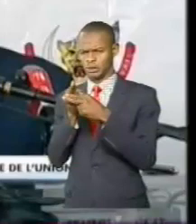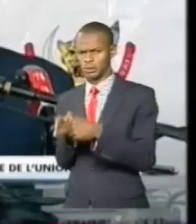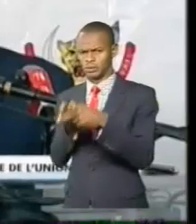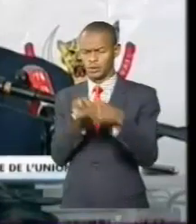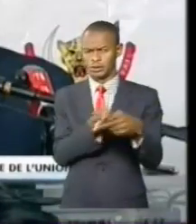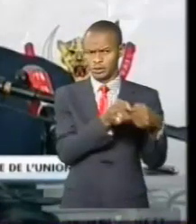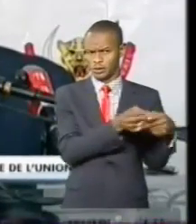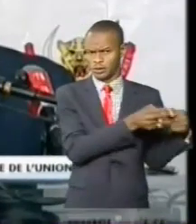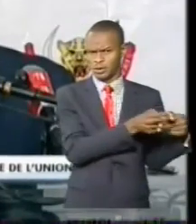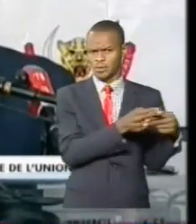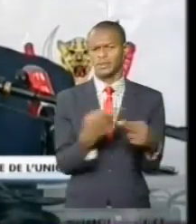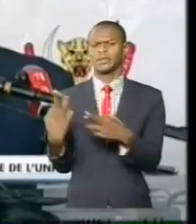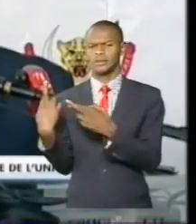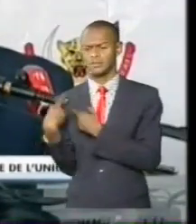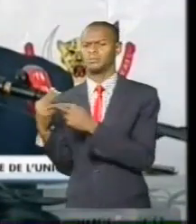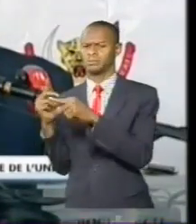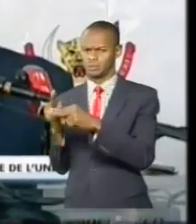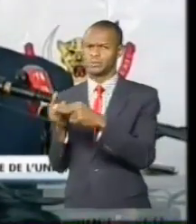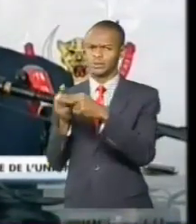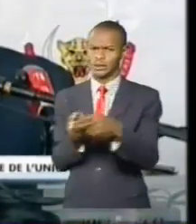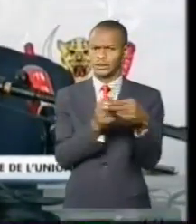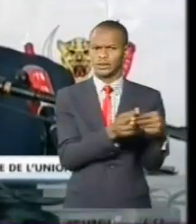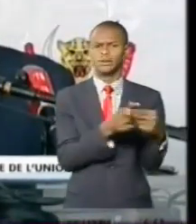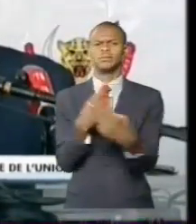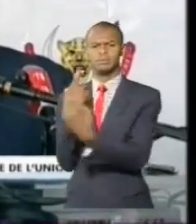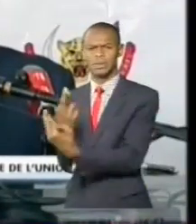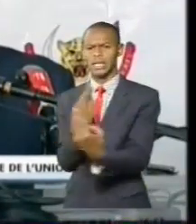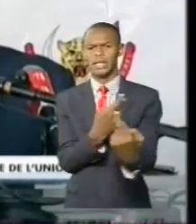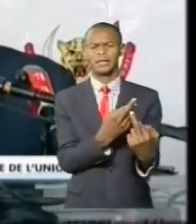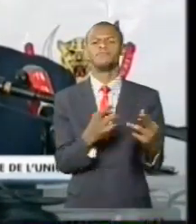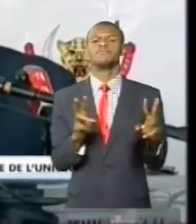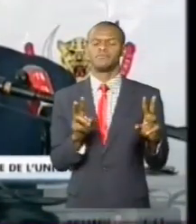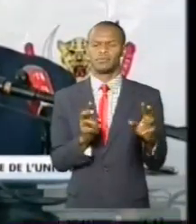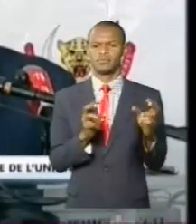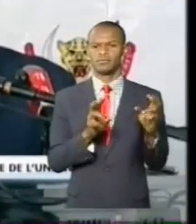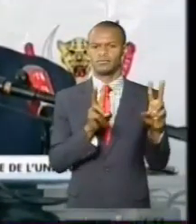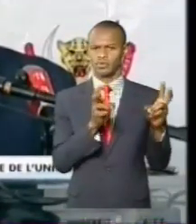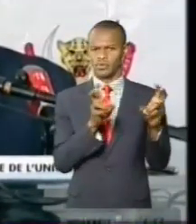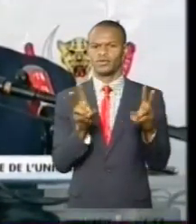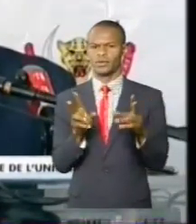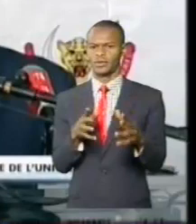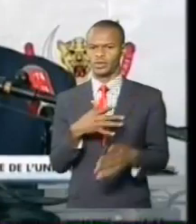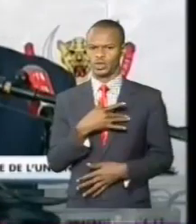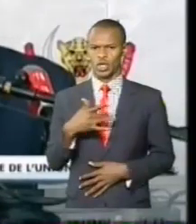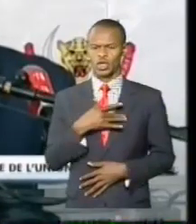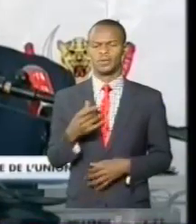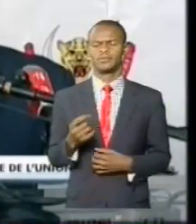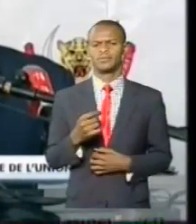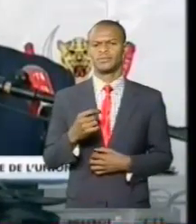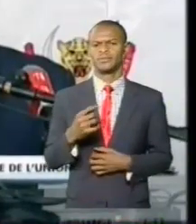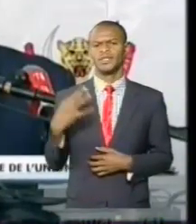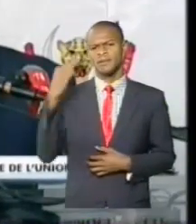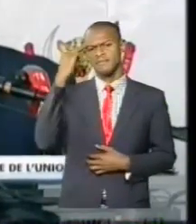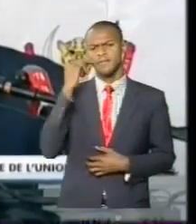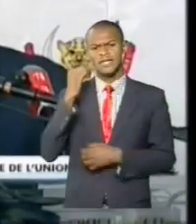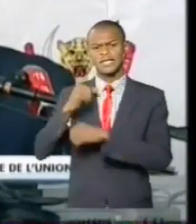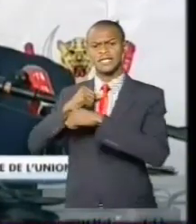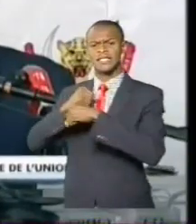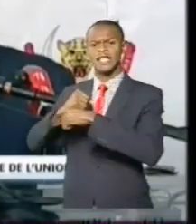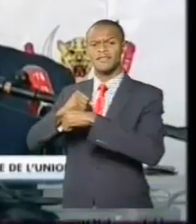les personnes ci-après. Ministre de la Défense nationale et ancien